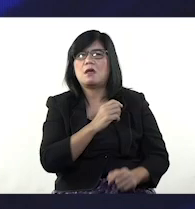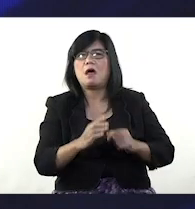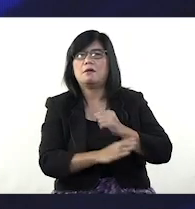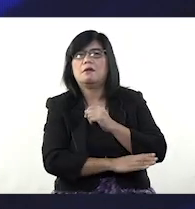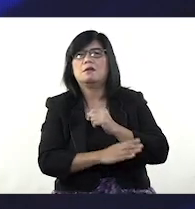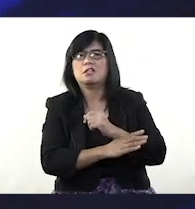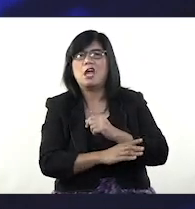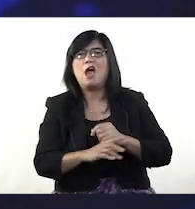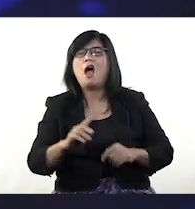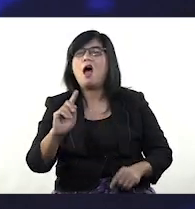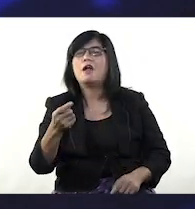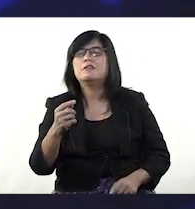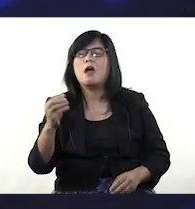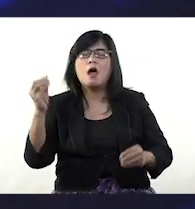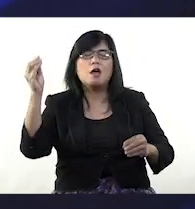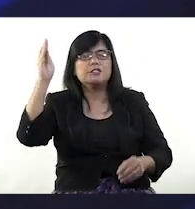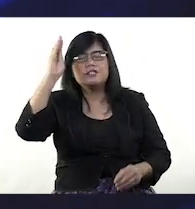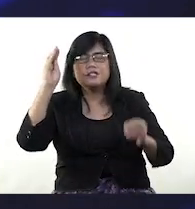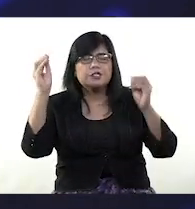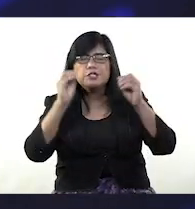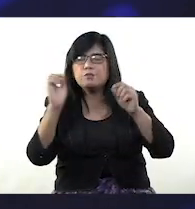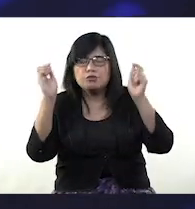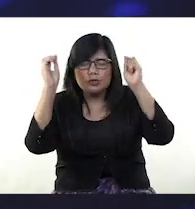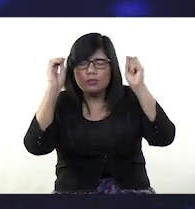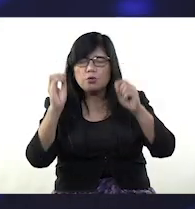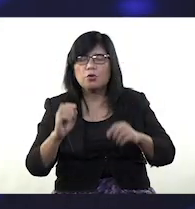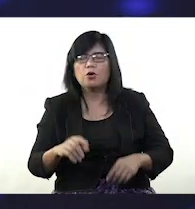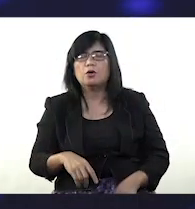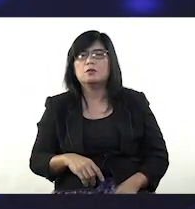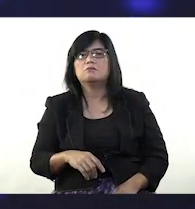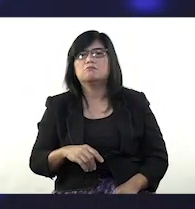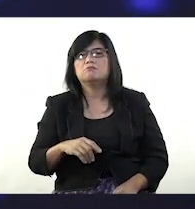keluarganya dan paling top paling pol gerejanya terus